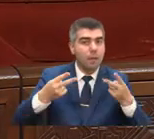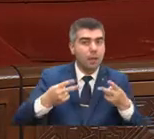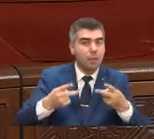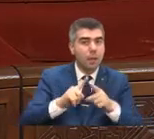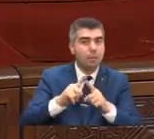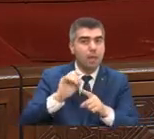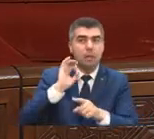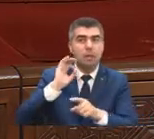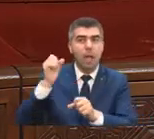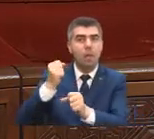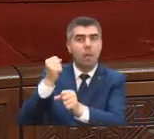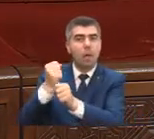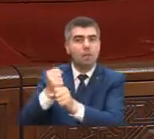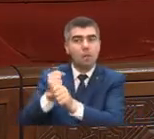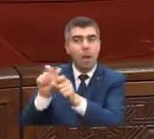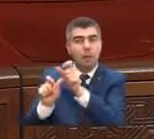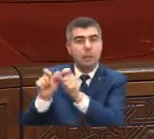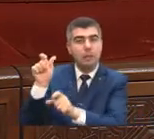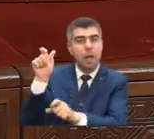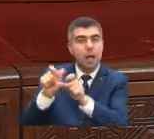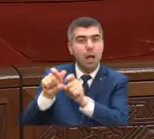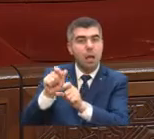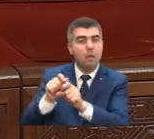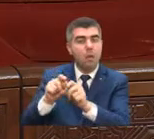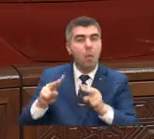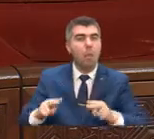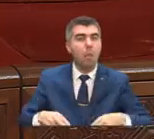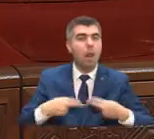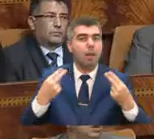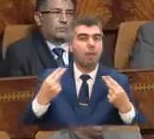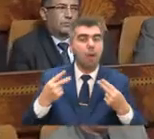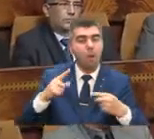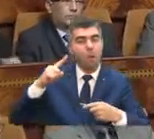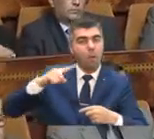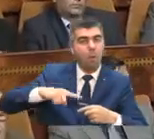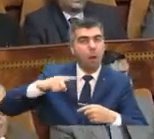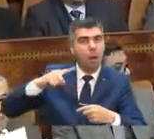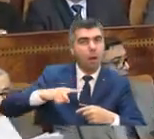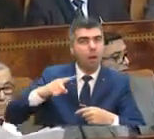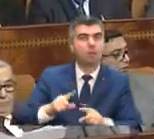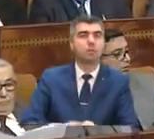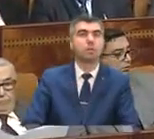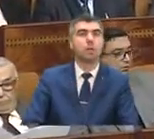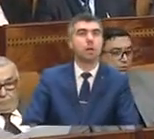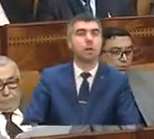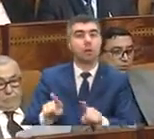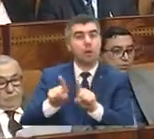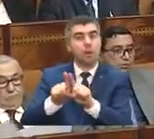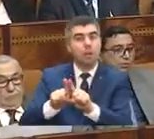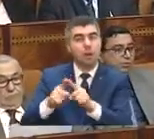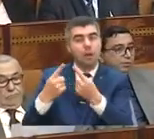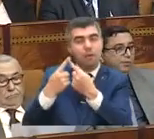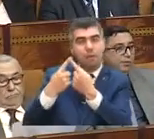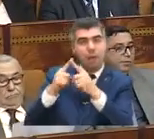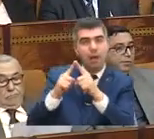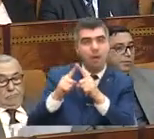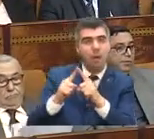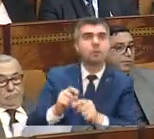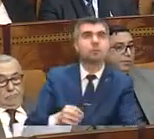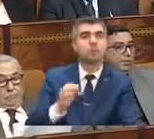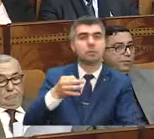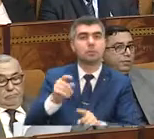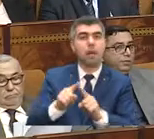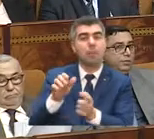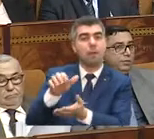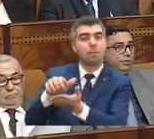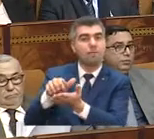اليومي لفئة مهمة من المواطنين أو على مستوى الاستثمار في خدمة أوجهه وأصنافه وخصوصا المجال